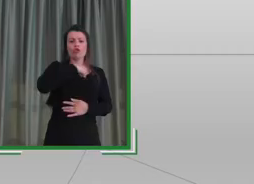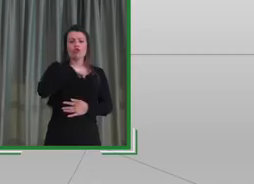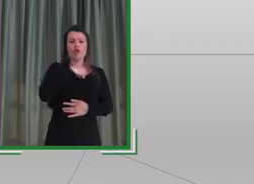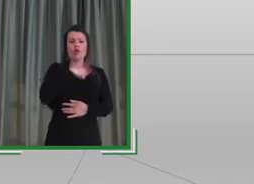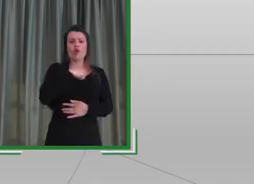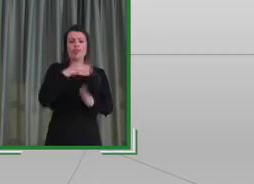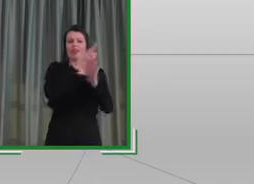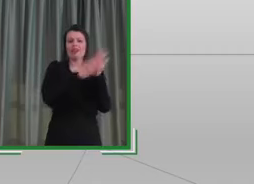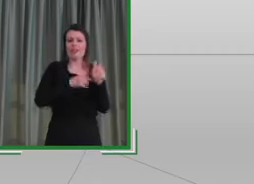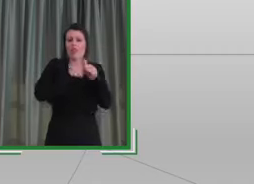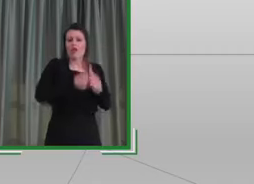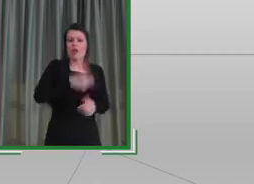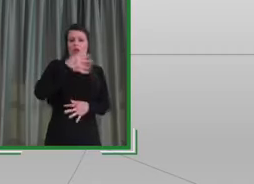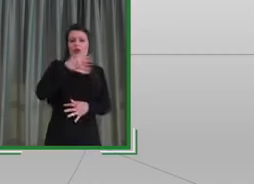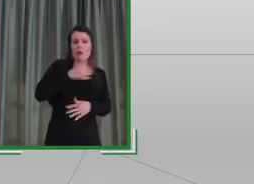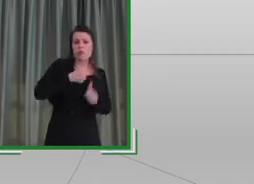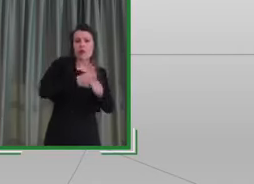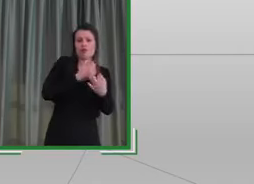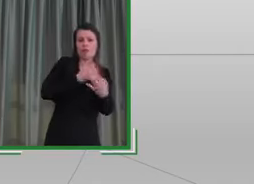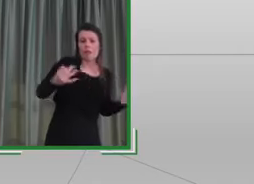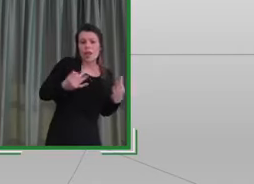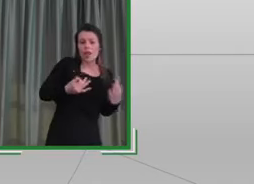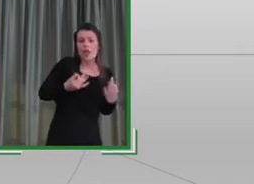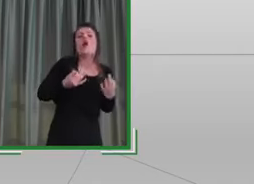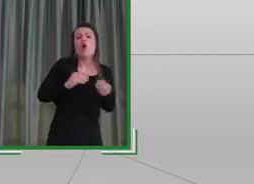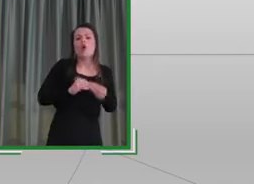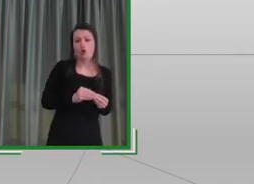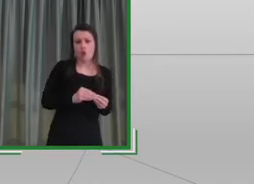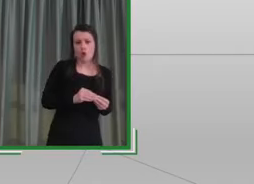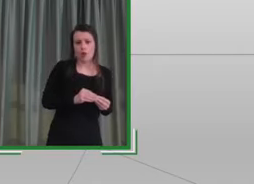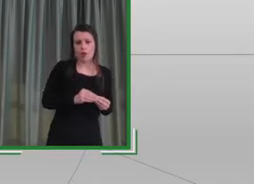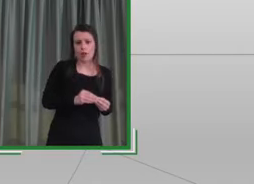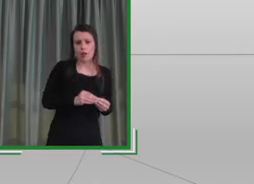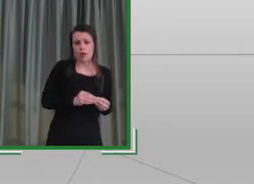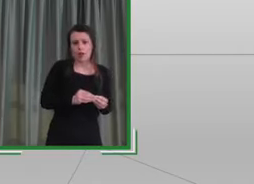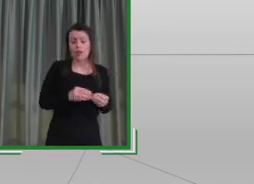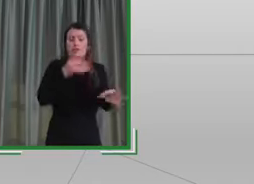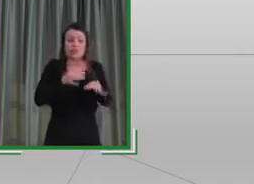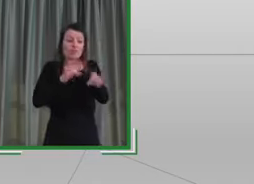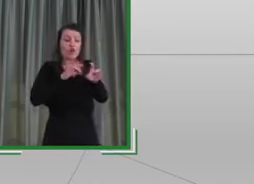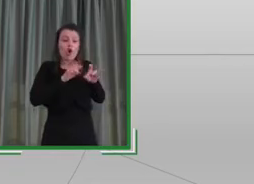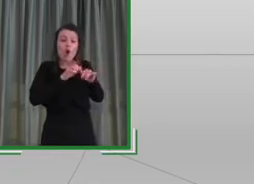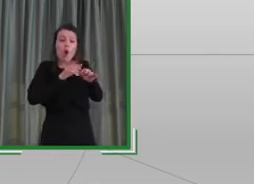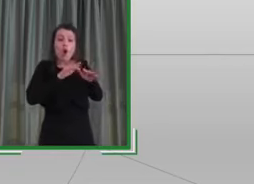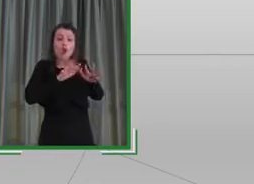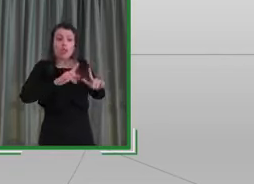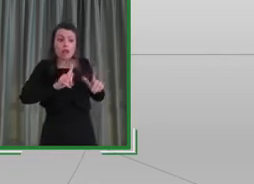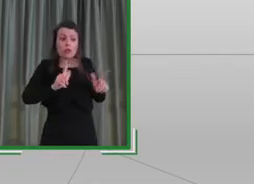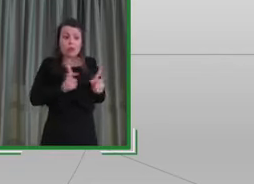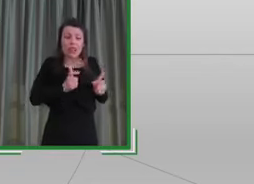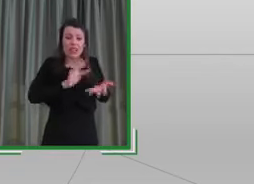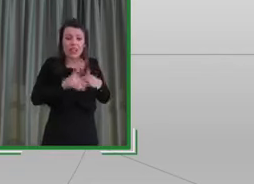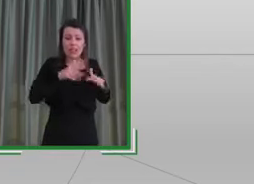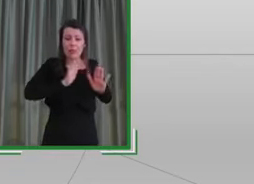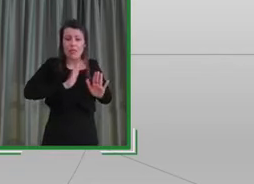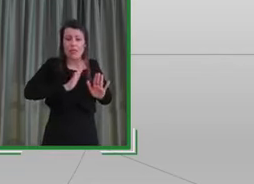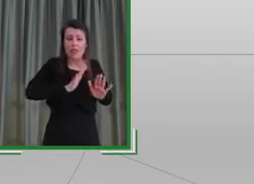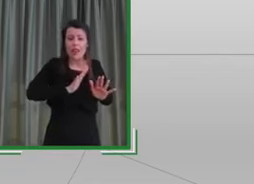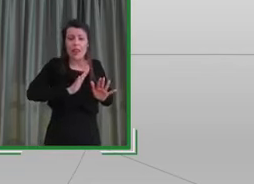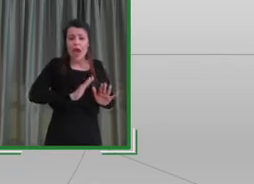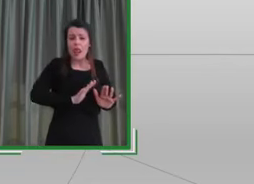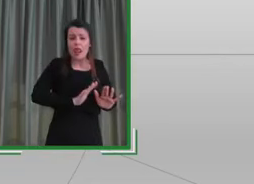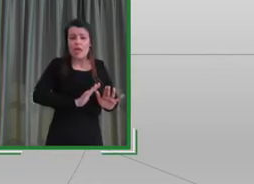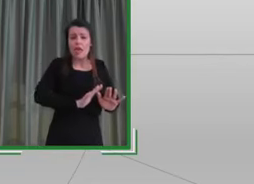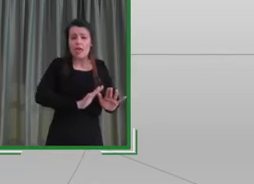queste regole e di rallentare nel modo più forte questa epidemia ricordo ancora